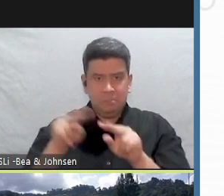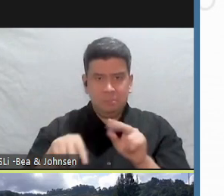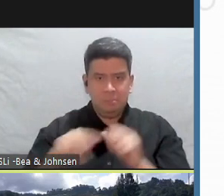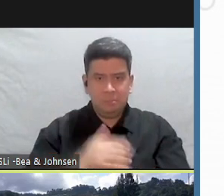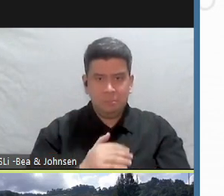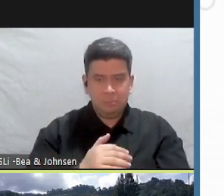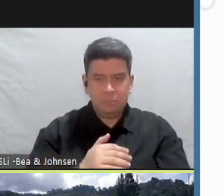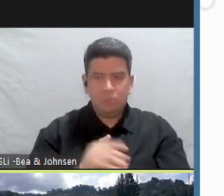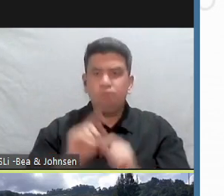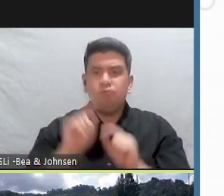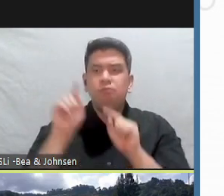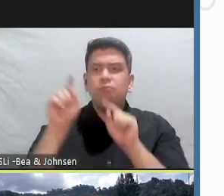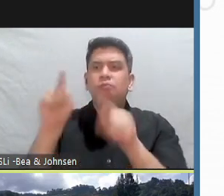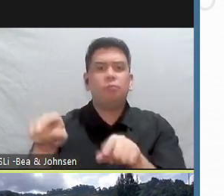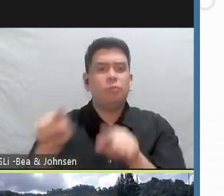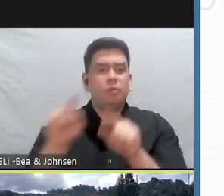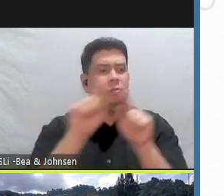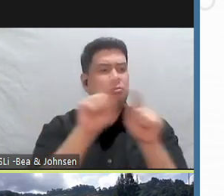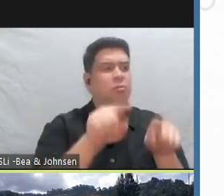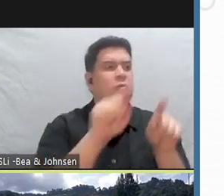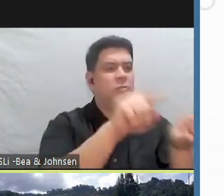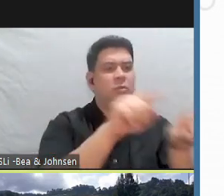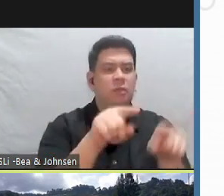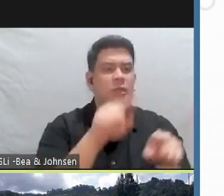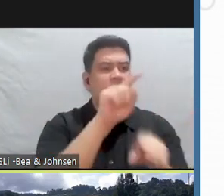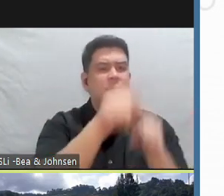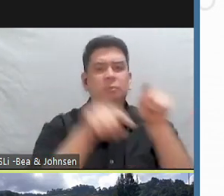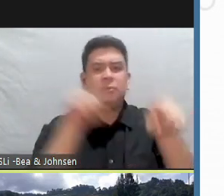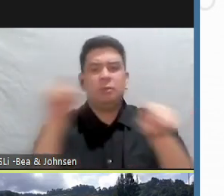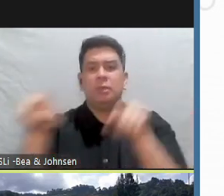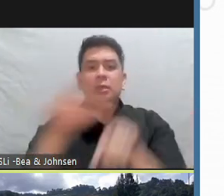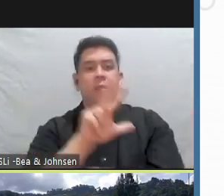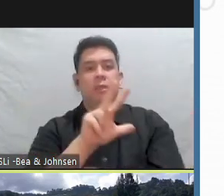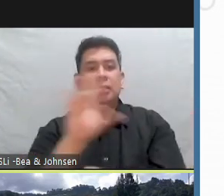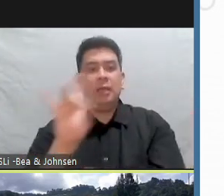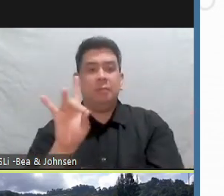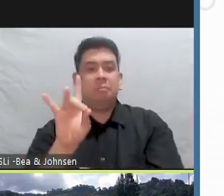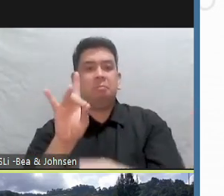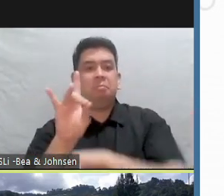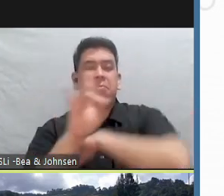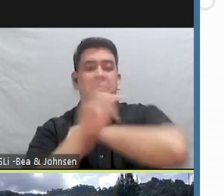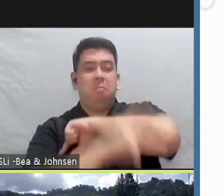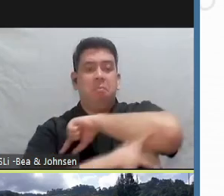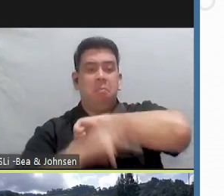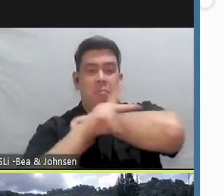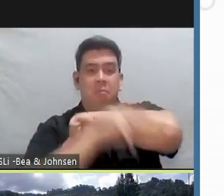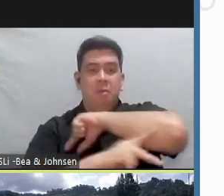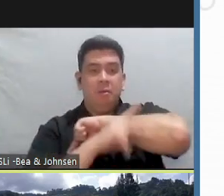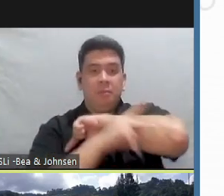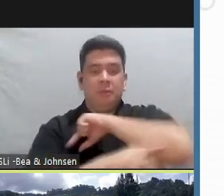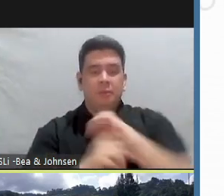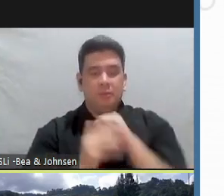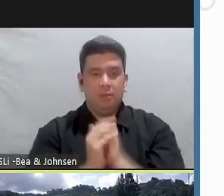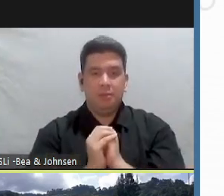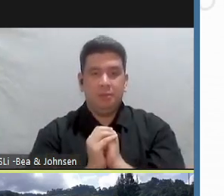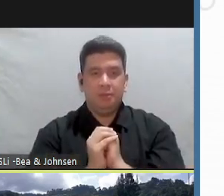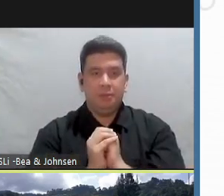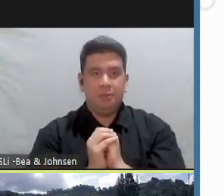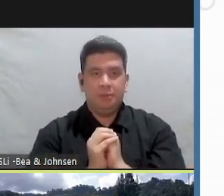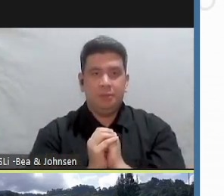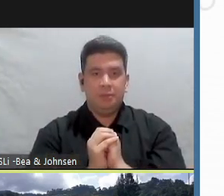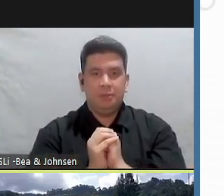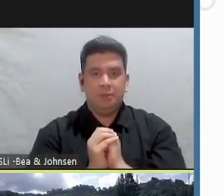probinsya, ano? Libo-libo, 31,000 na mga estudyante, mahigit 1,000 teacher ang kanilang binigyan ng